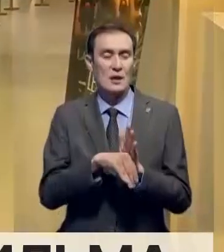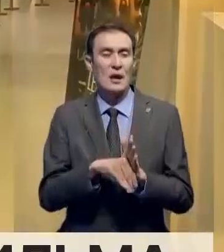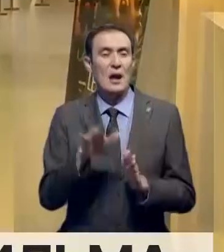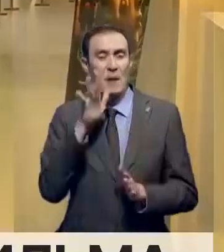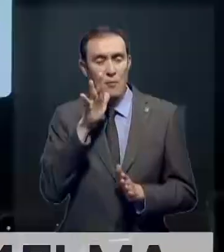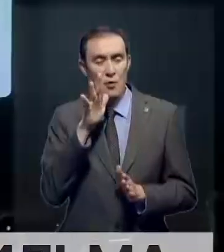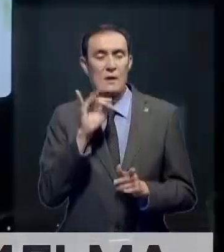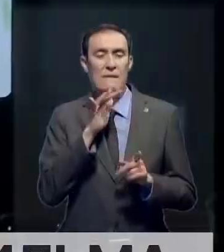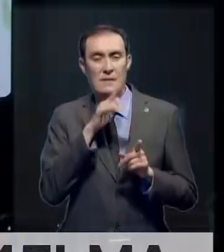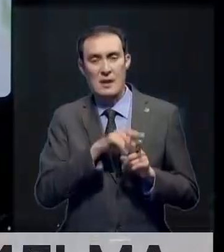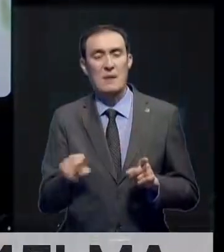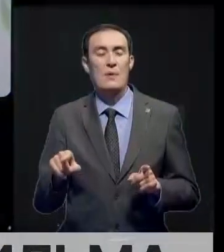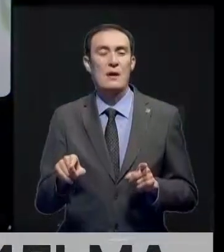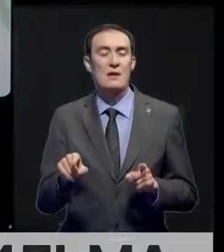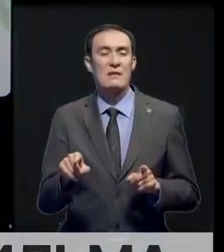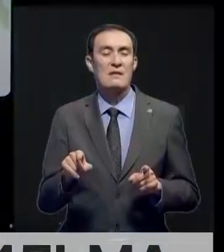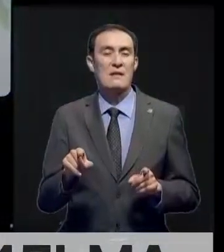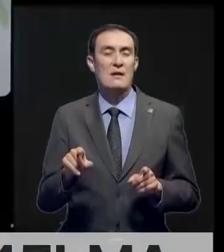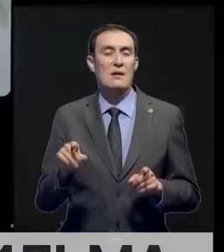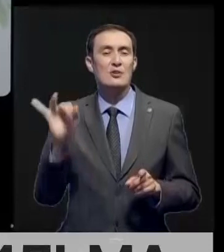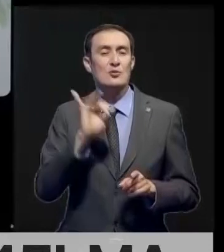эпоха, и время, влияние